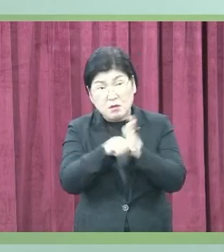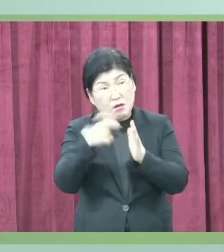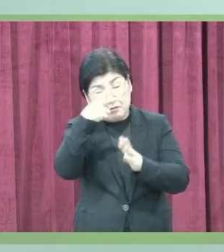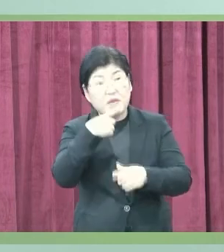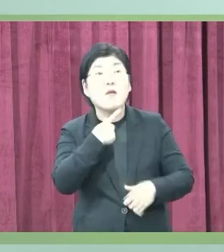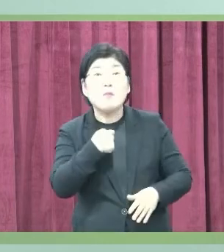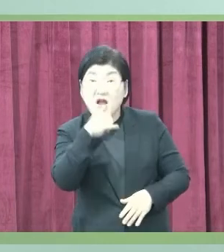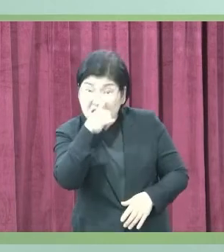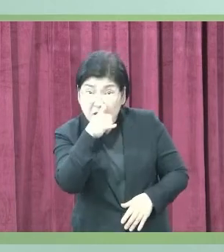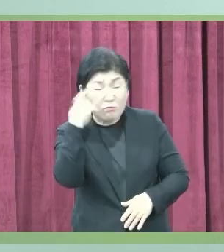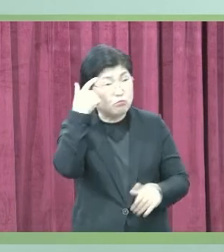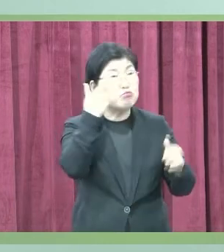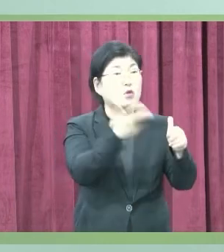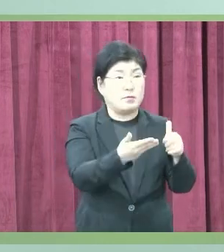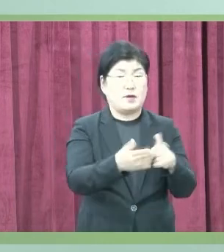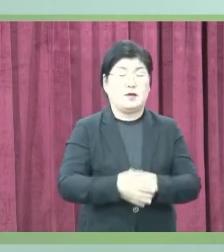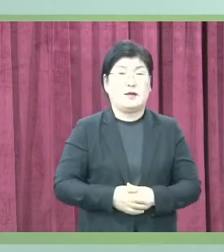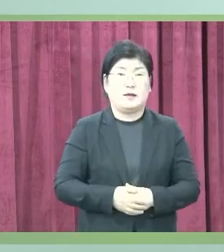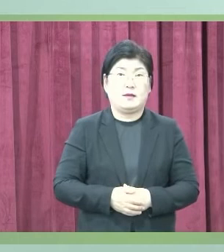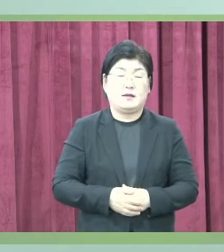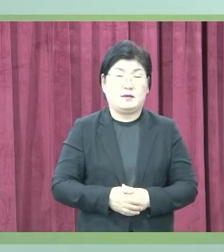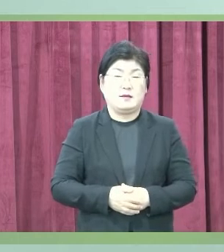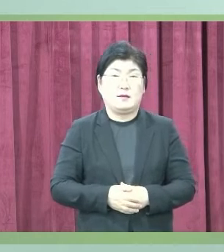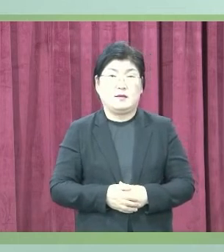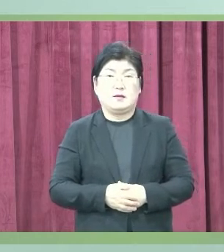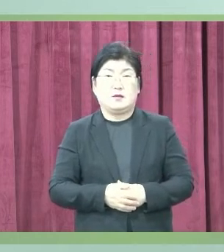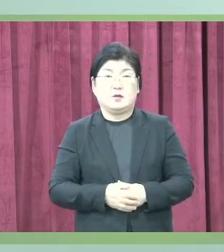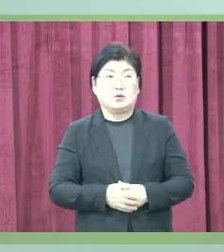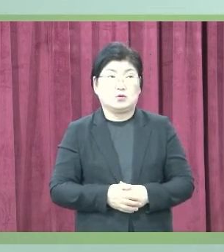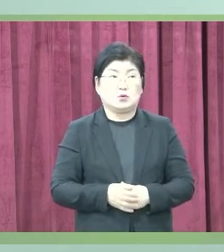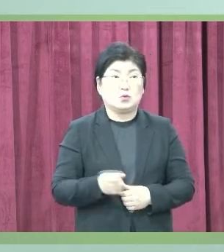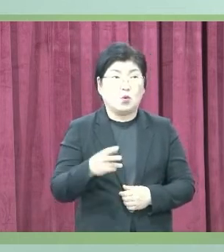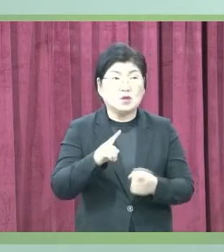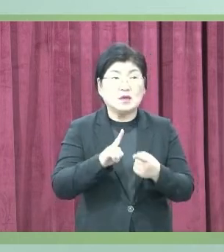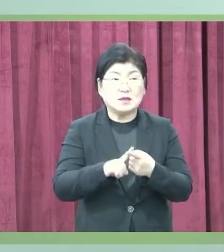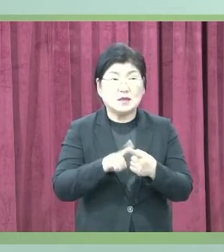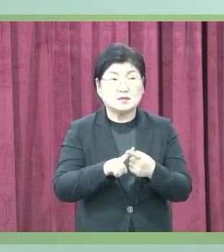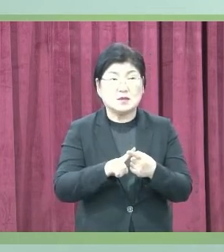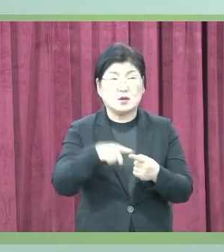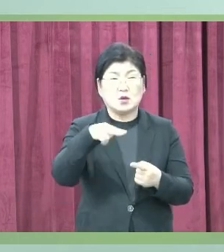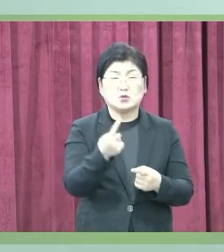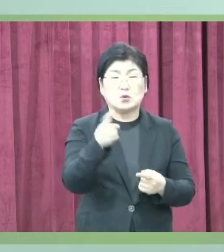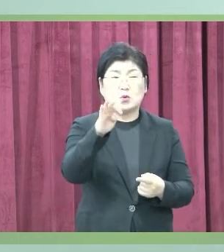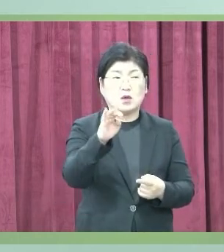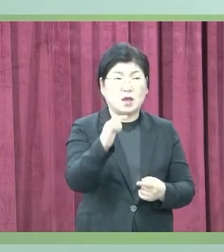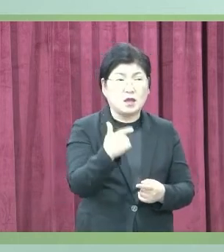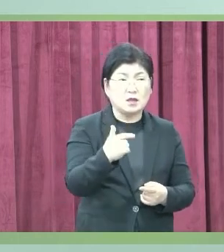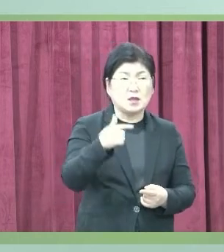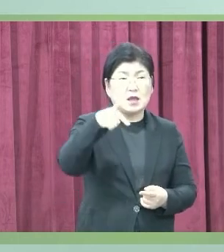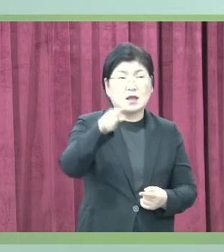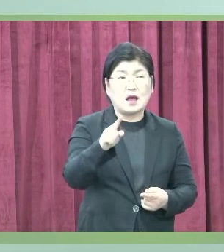라는 질문을 근거로 검진 수검 요인을 파악을 했고요. 소인 요인, 가능 요인, 필요 요인은 각각 목적에 맞게